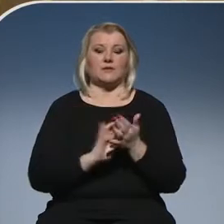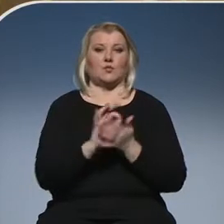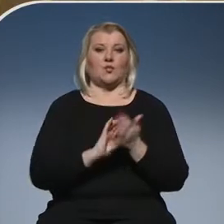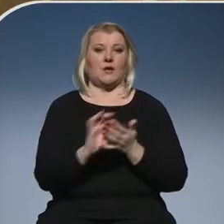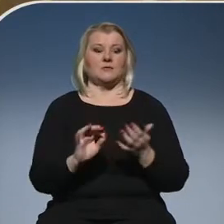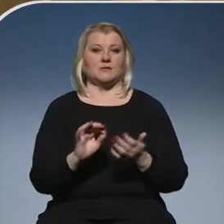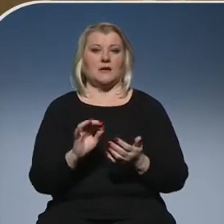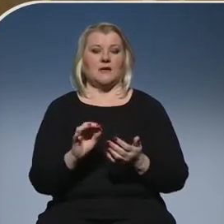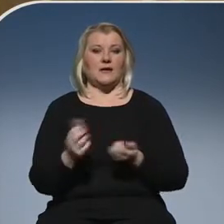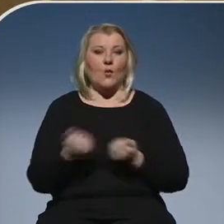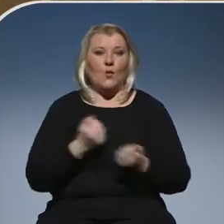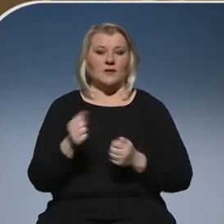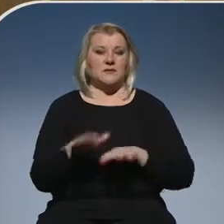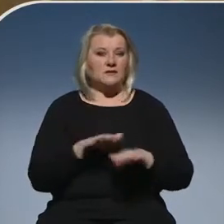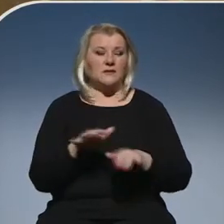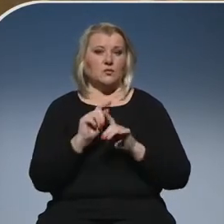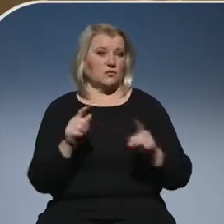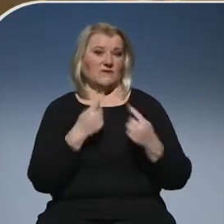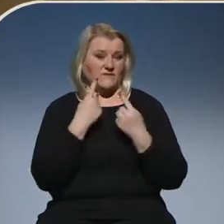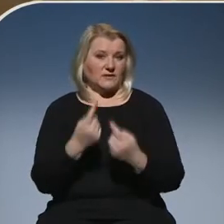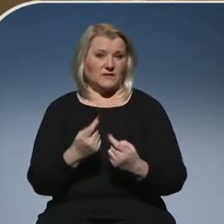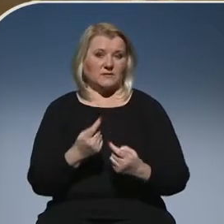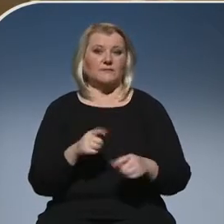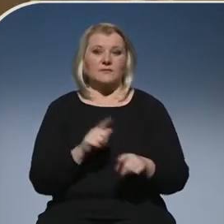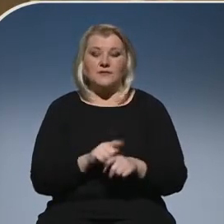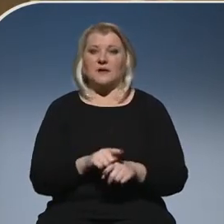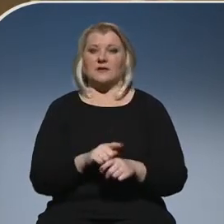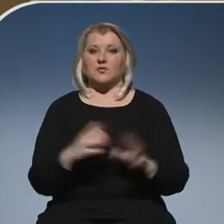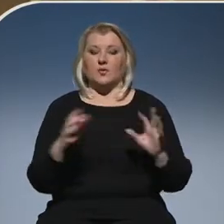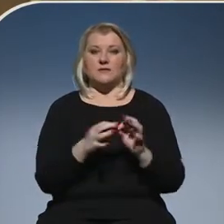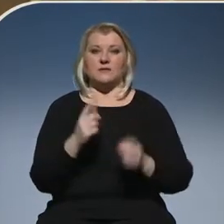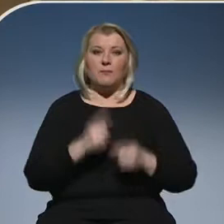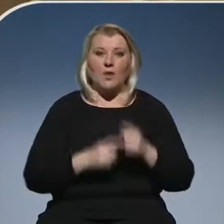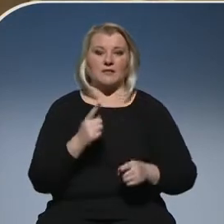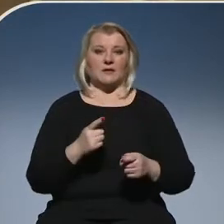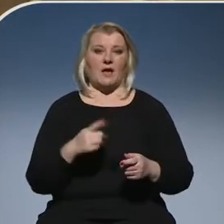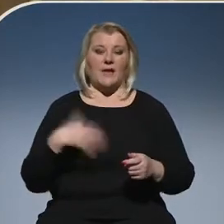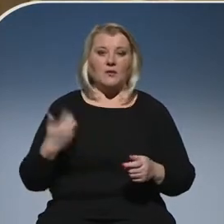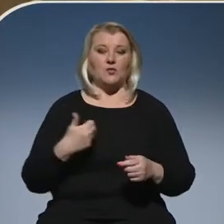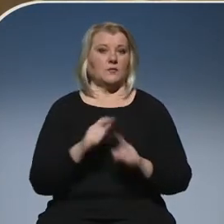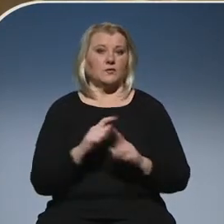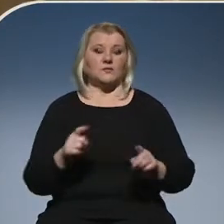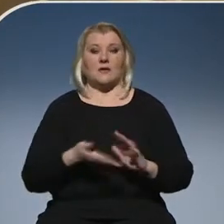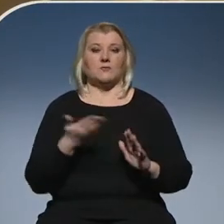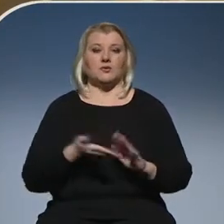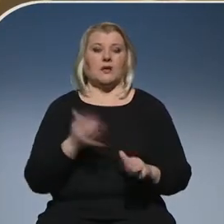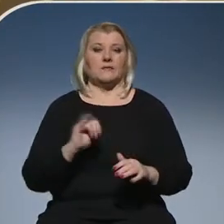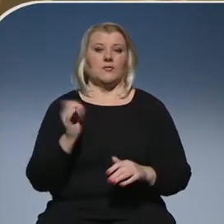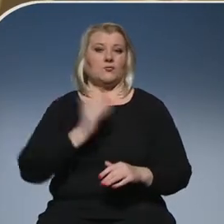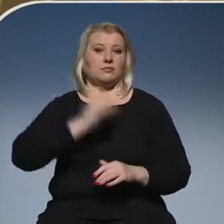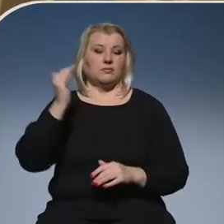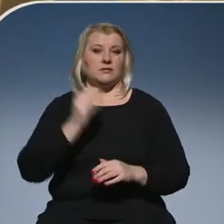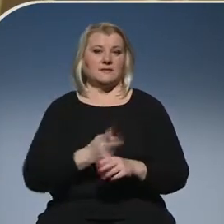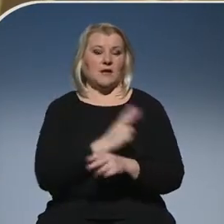daném trhu probíhá. A samozřejmě nezhraje roli i politika, ekonomika. Stačí, aby nějaký vysoký